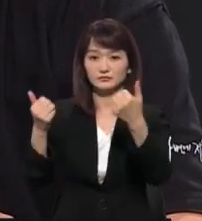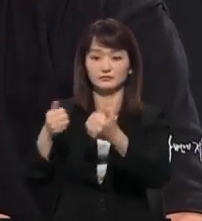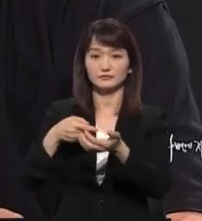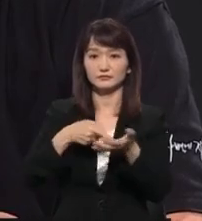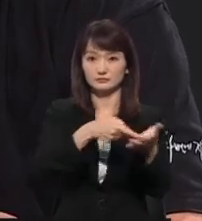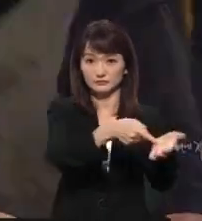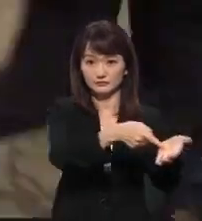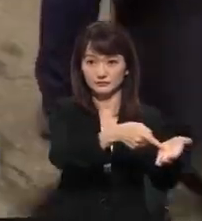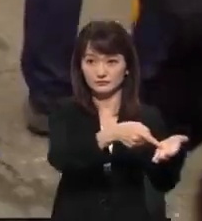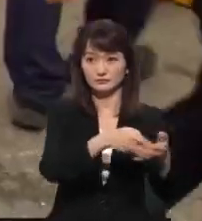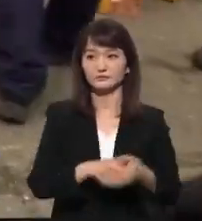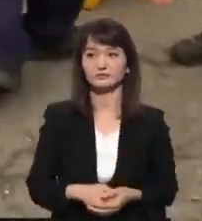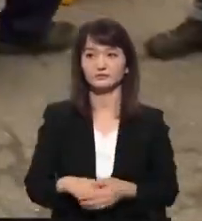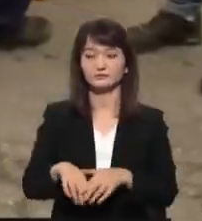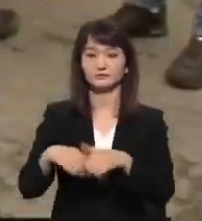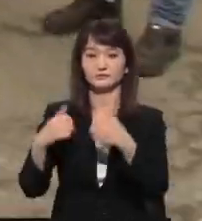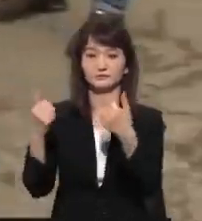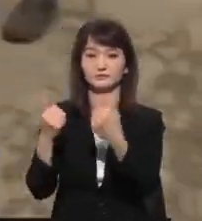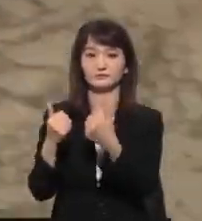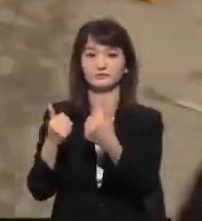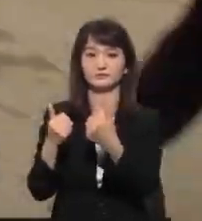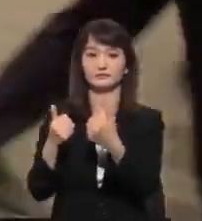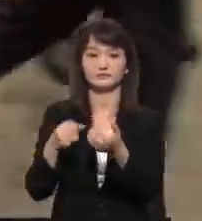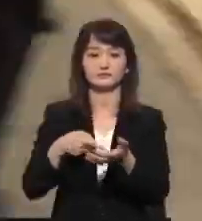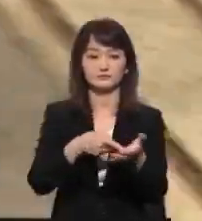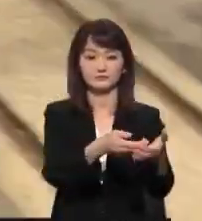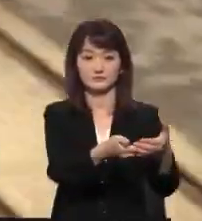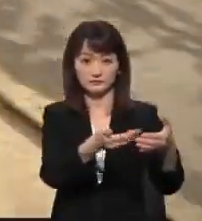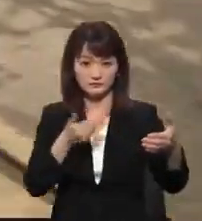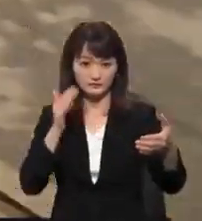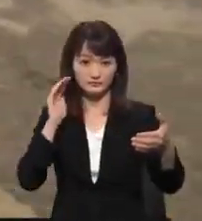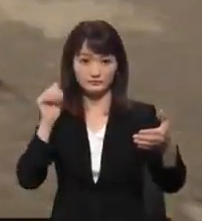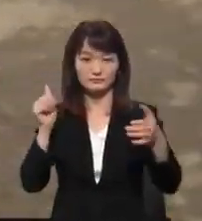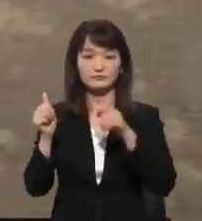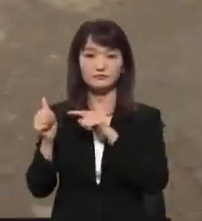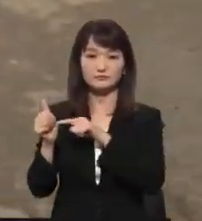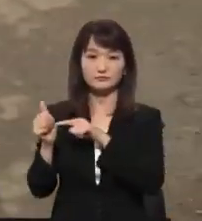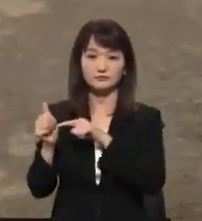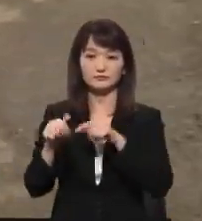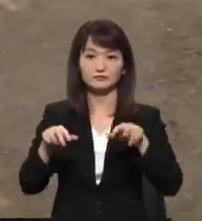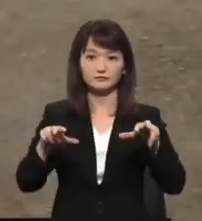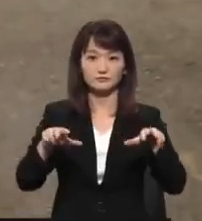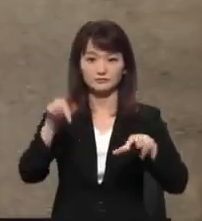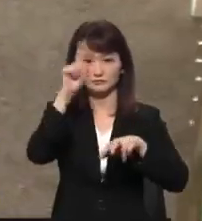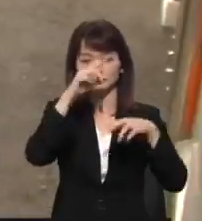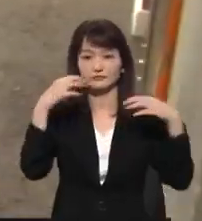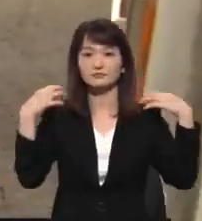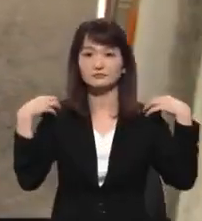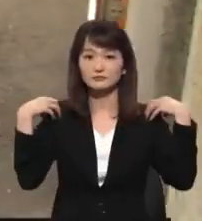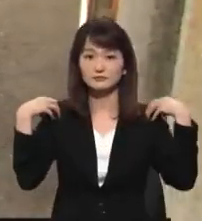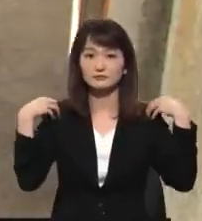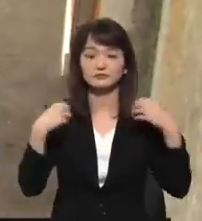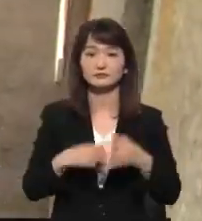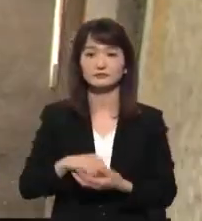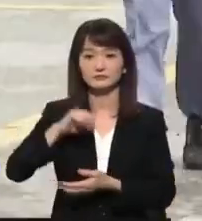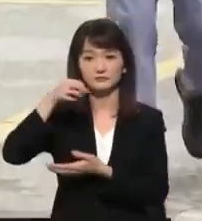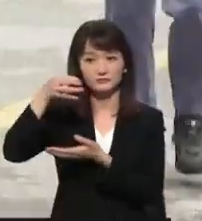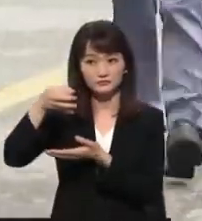그래서 국회의 올라가기 때문에 대통령께서 지금 정부에서 예산을